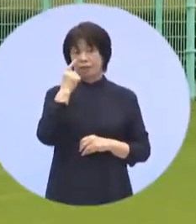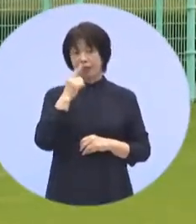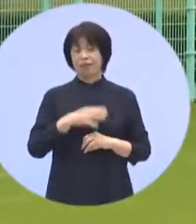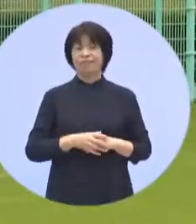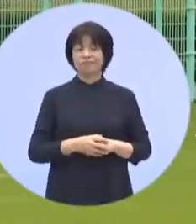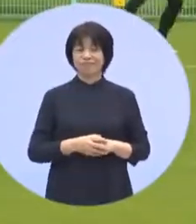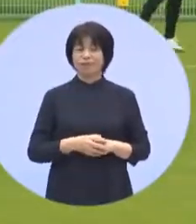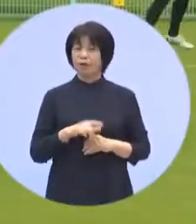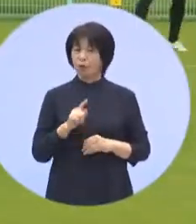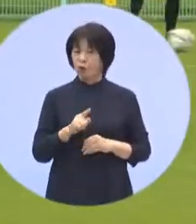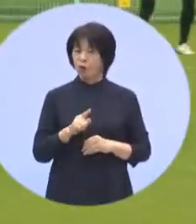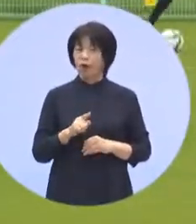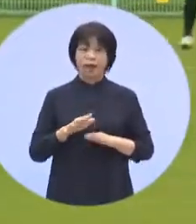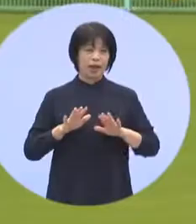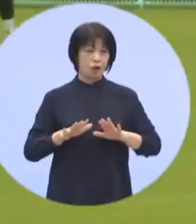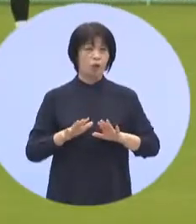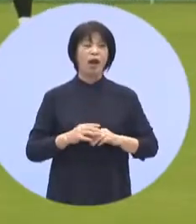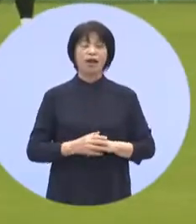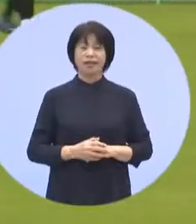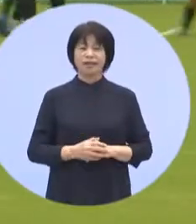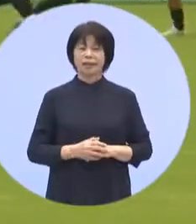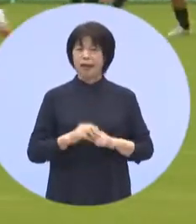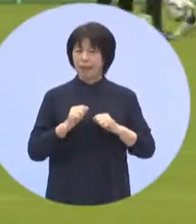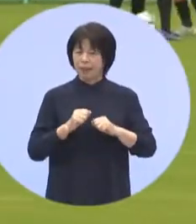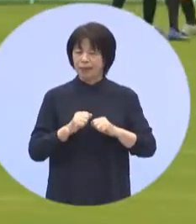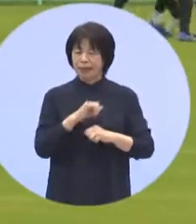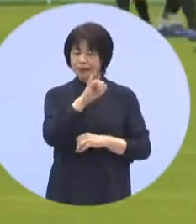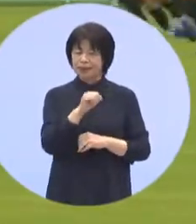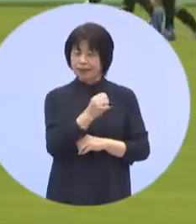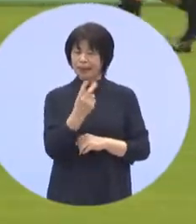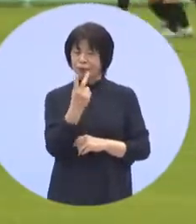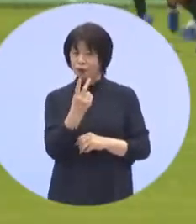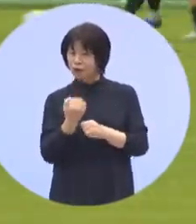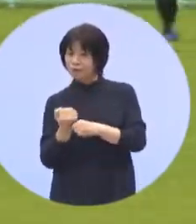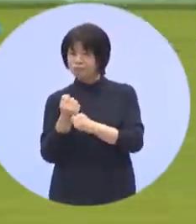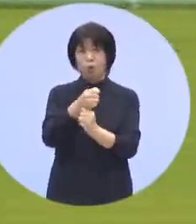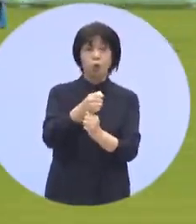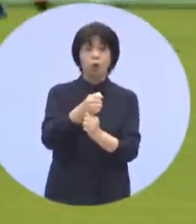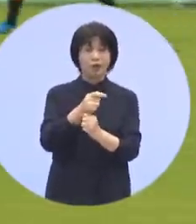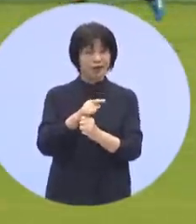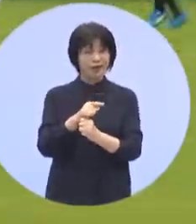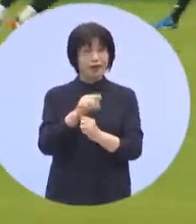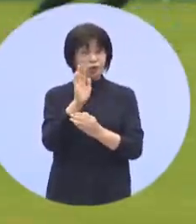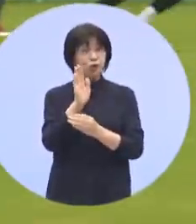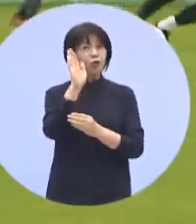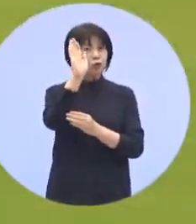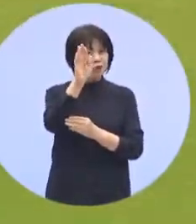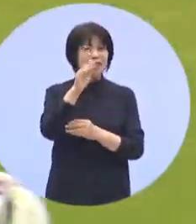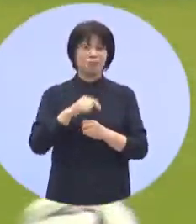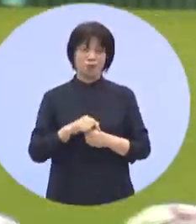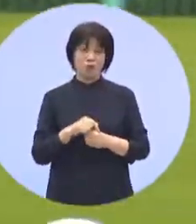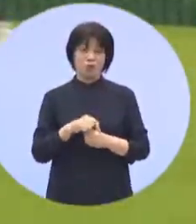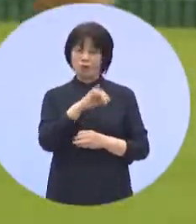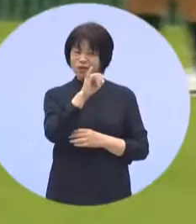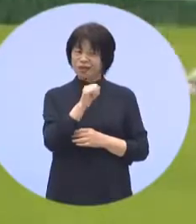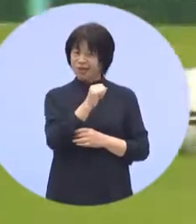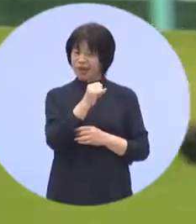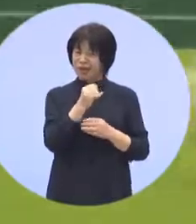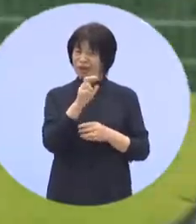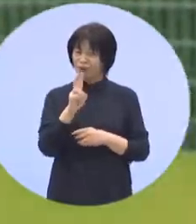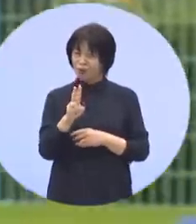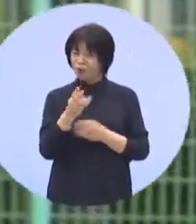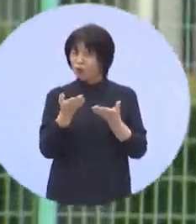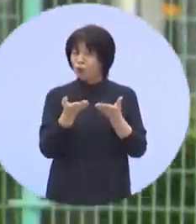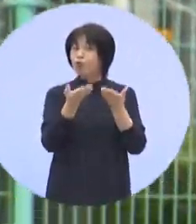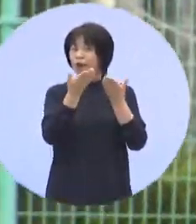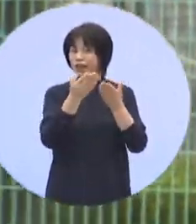シーズンこそ、J2 に戻って、来シーズンを J2 で、来シーズン以降を J2 より上の